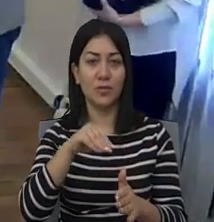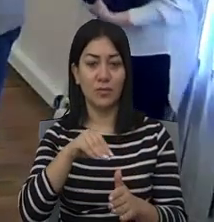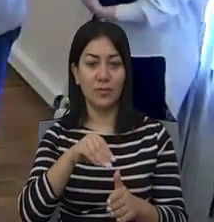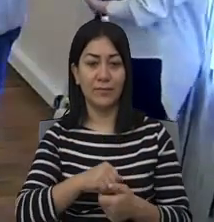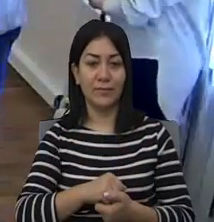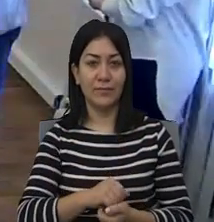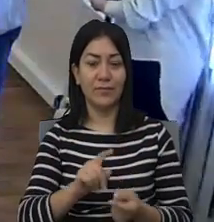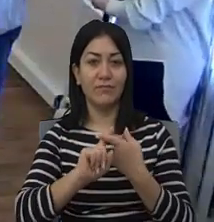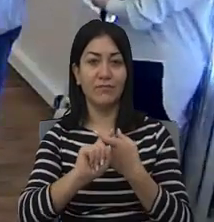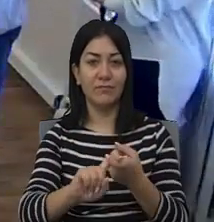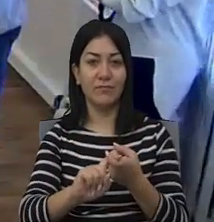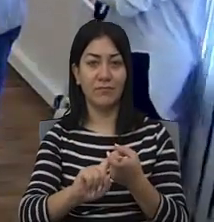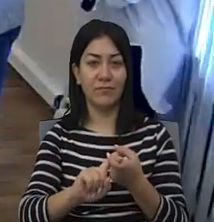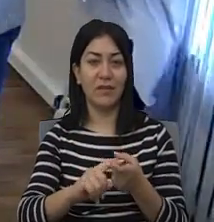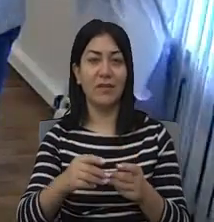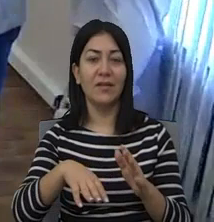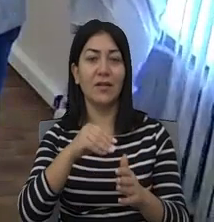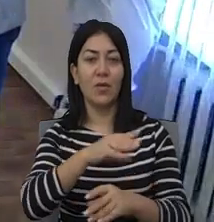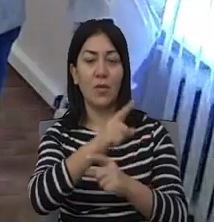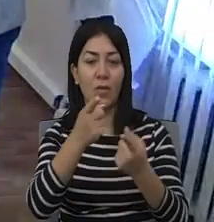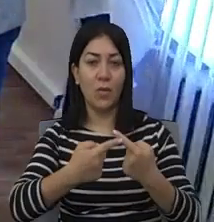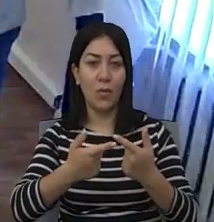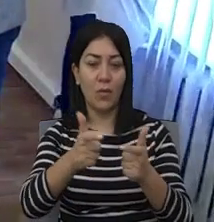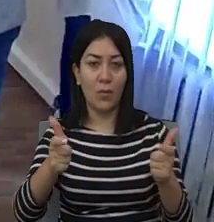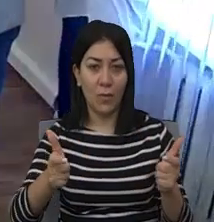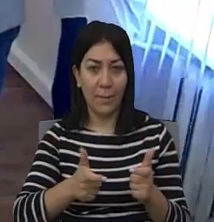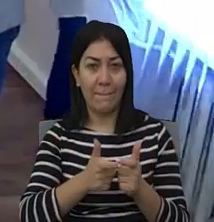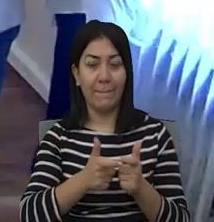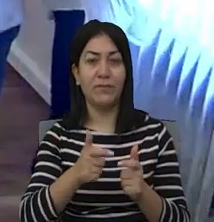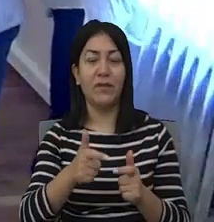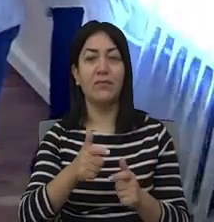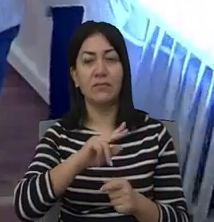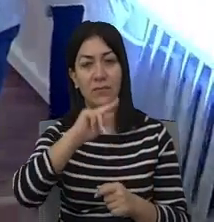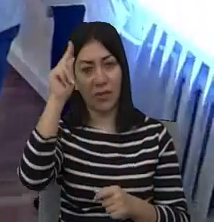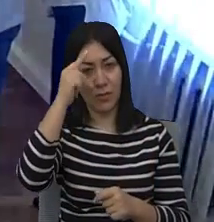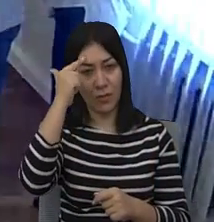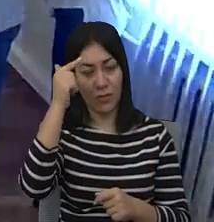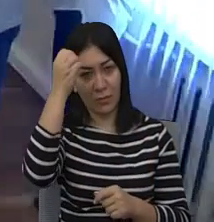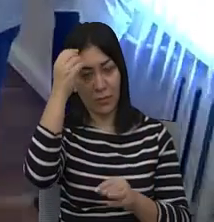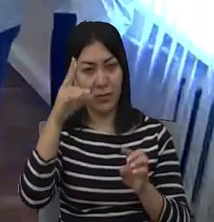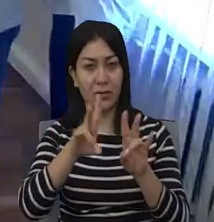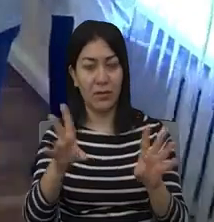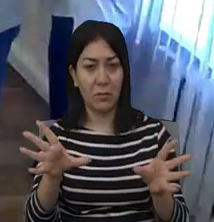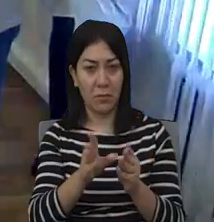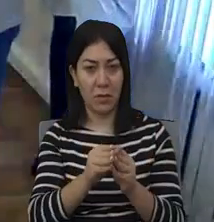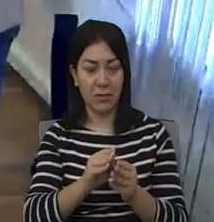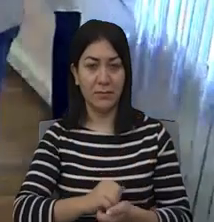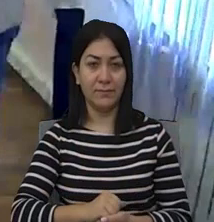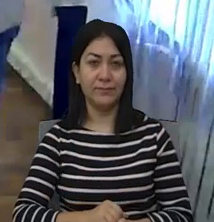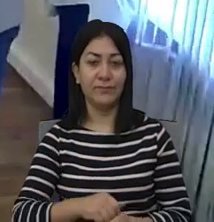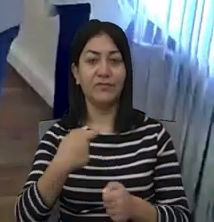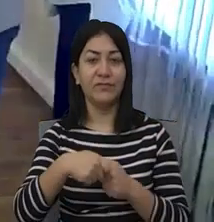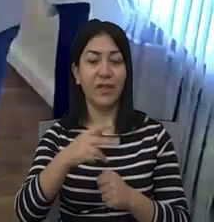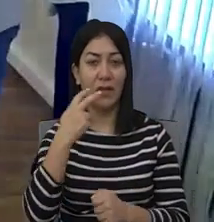partnership with the Central Electoral Commission and the Ministry of Education, Science, Culture and Sports. Այս ծրագիրը